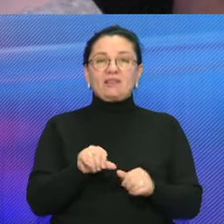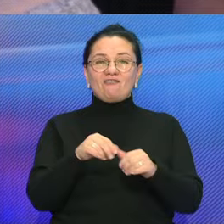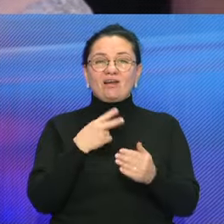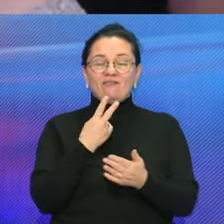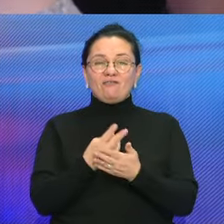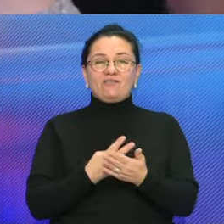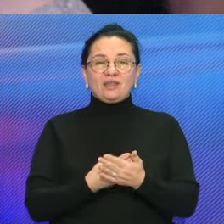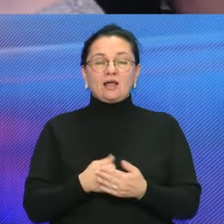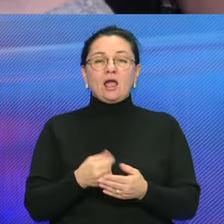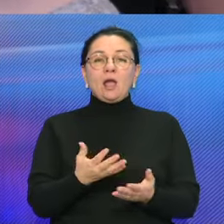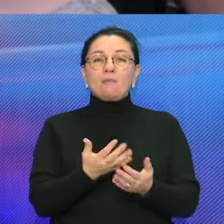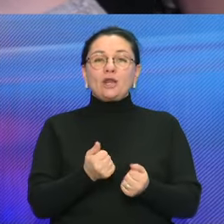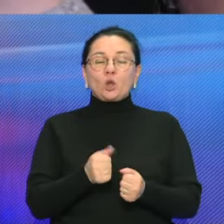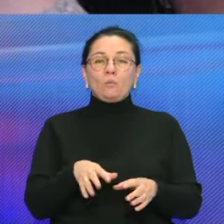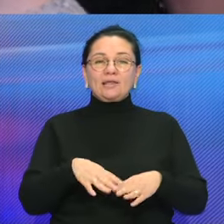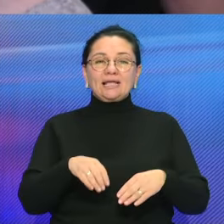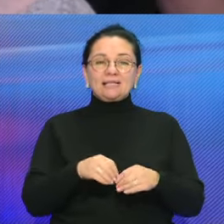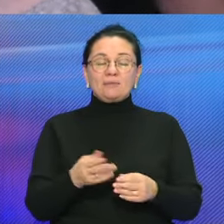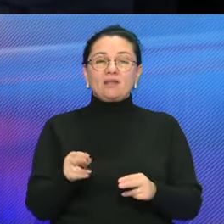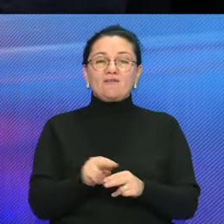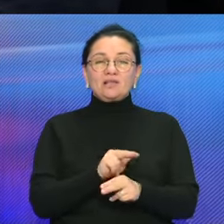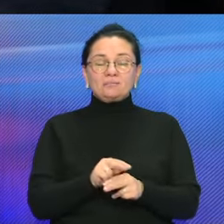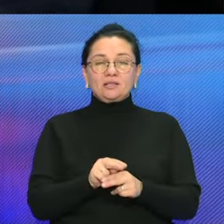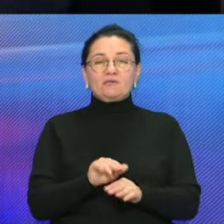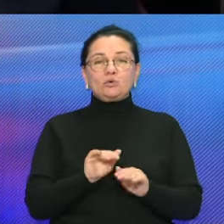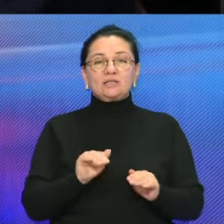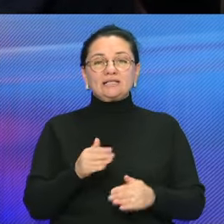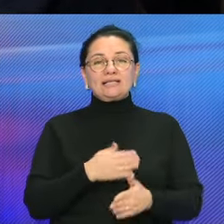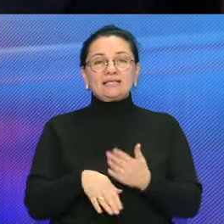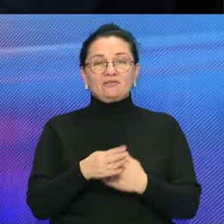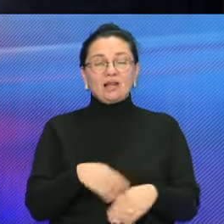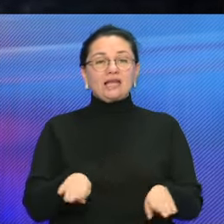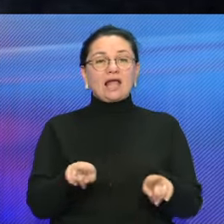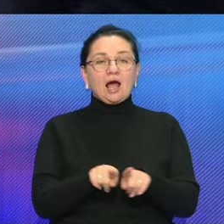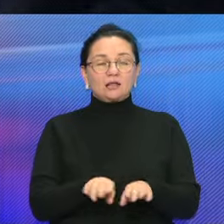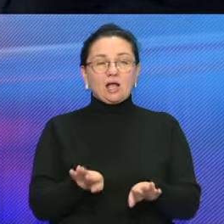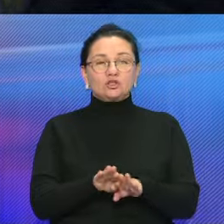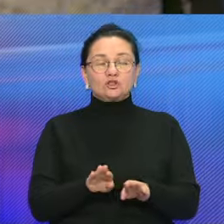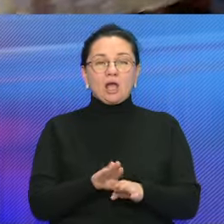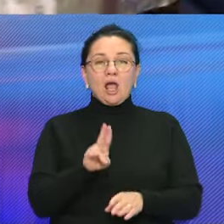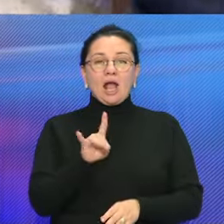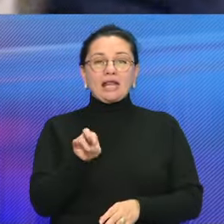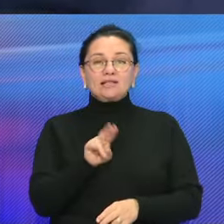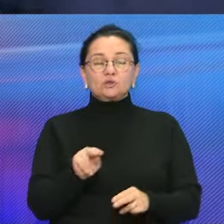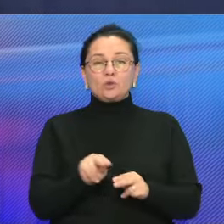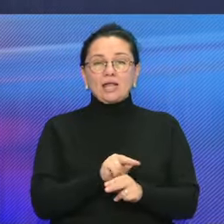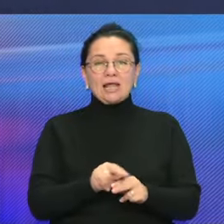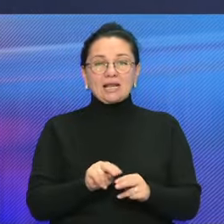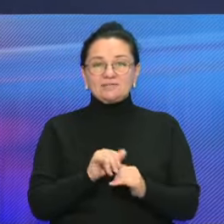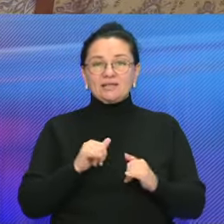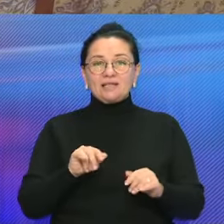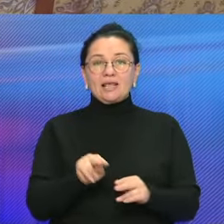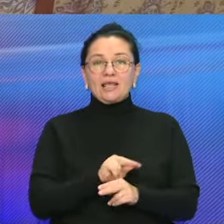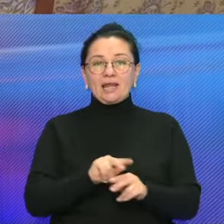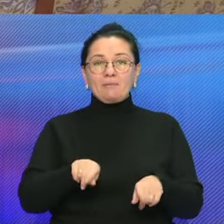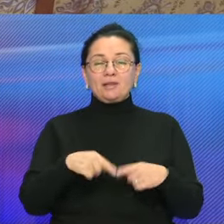приемные семьи, у яких выховываются дети-инвалиды, а так само центры коррекционно-развивающего навучания и реабилитации